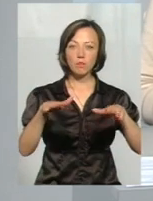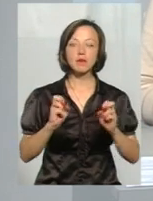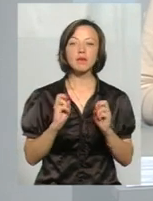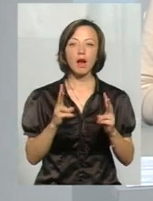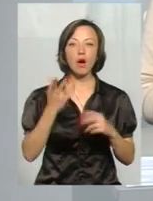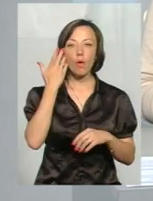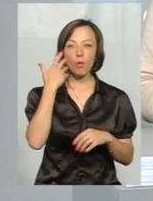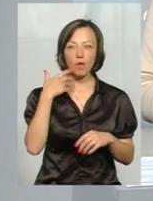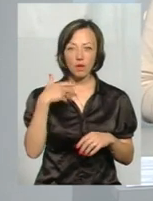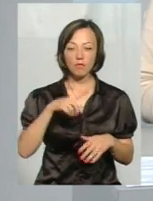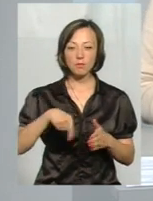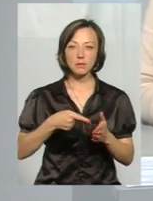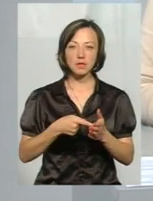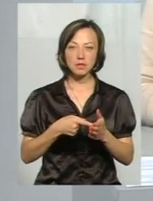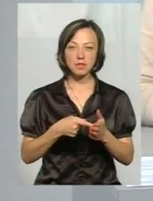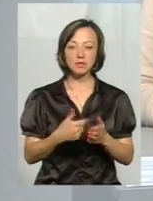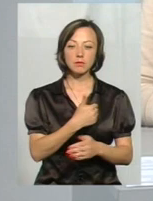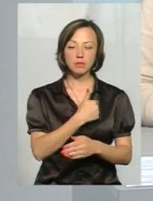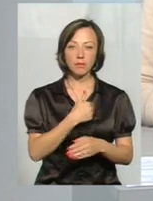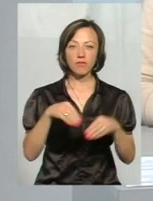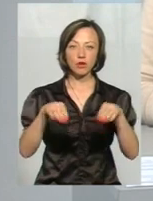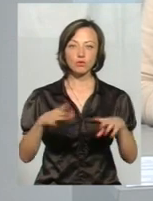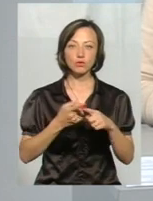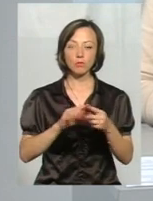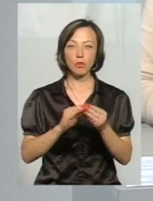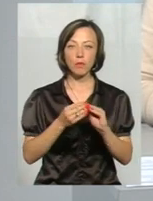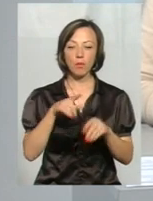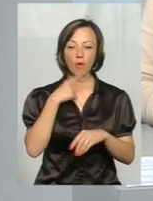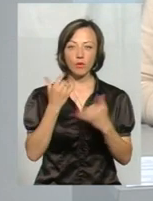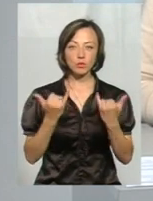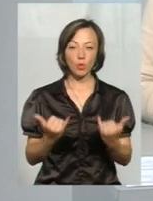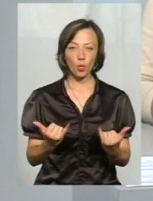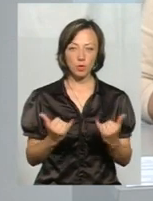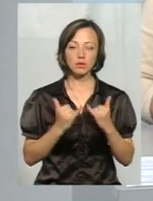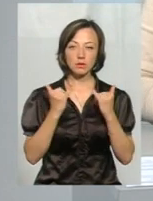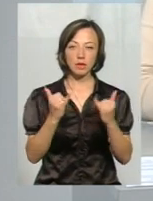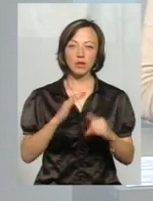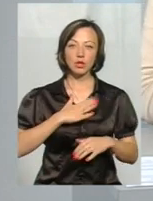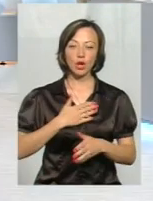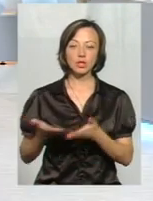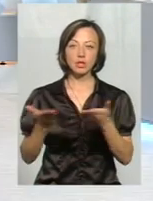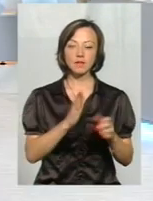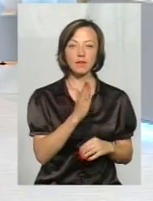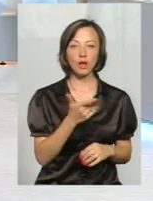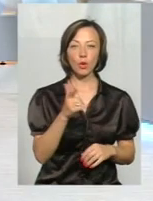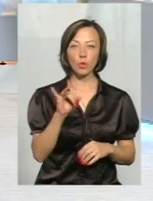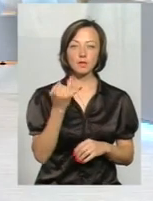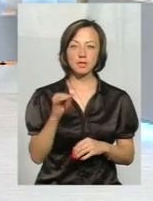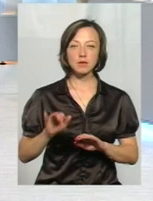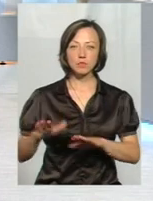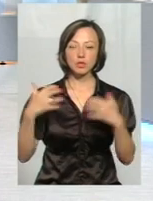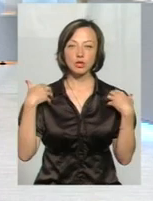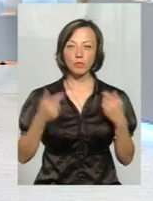і коли у місті збираються вирішувати цю проблему, говоримо у цій студії сьогодні. Наш гість Віталій Гурський, заступник